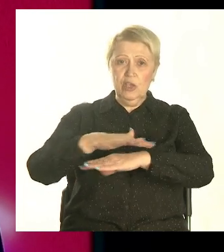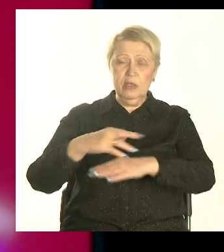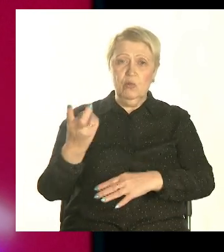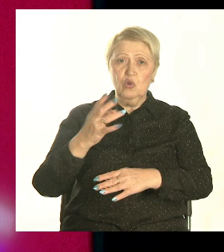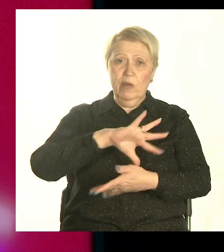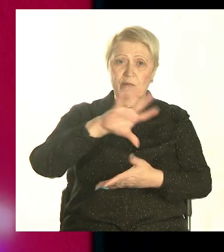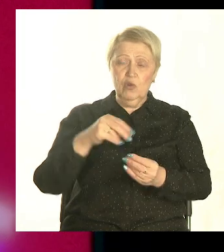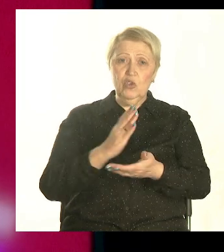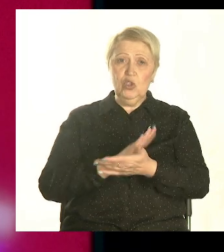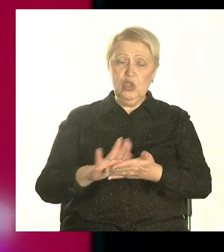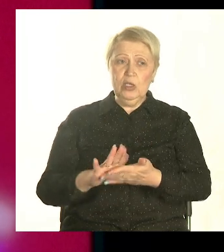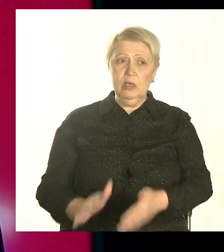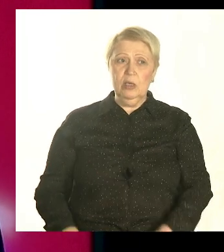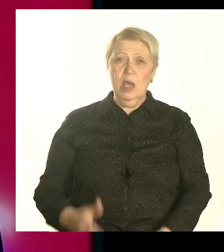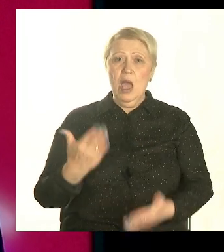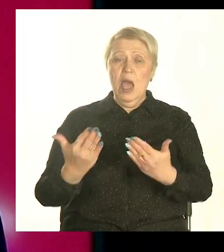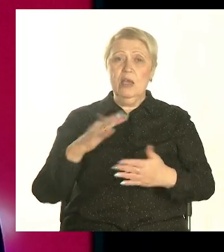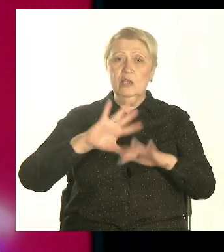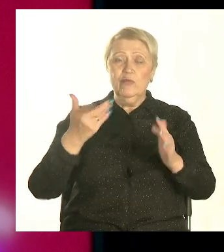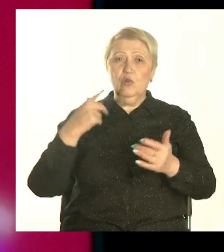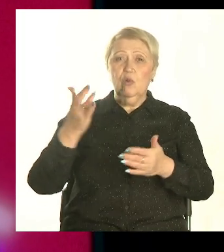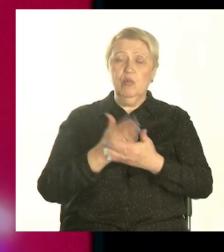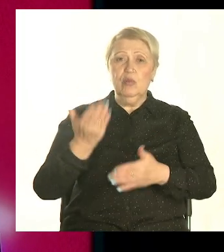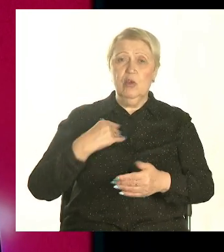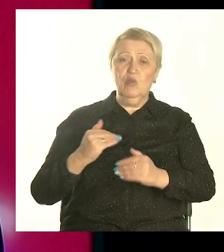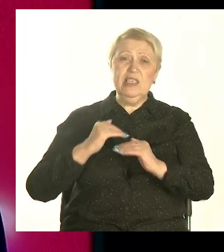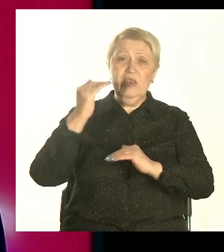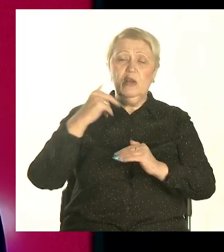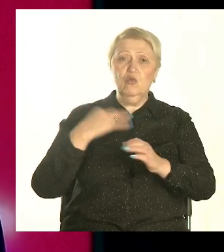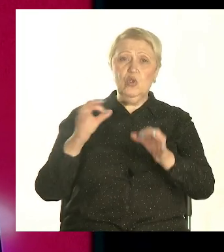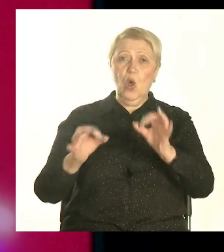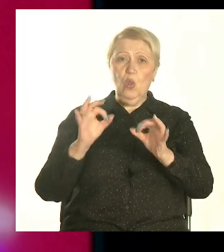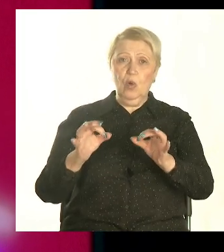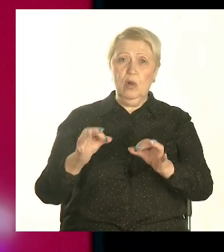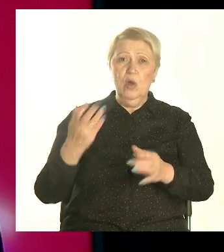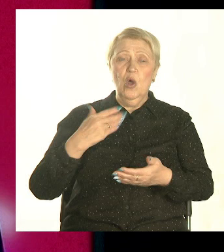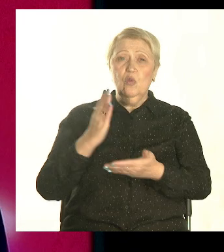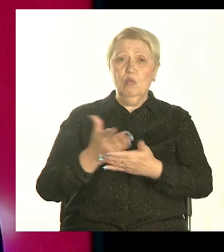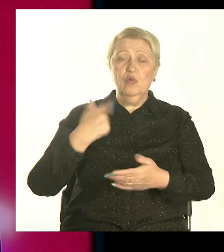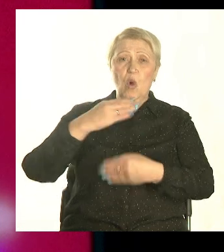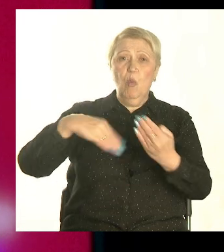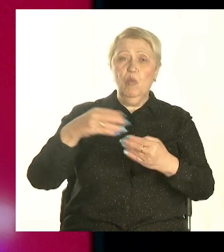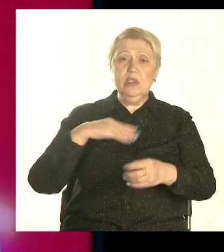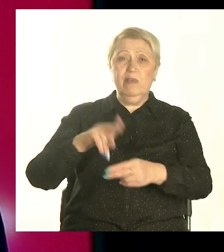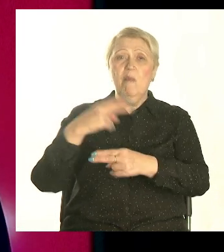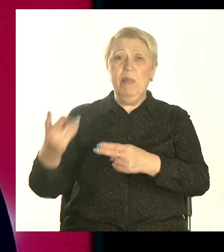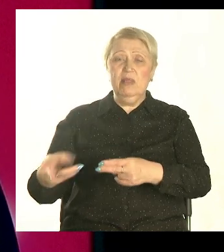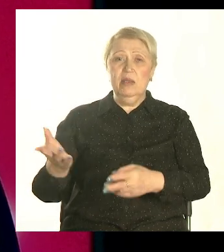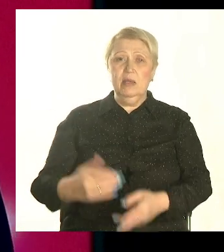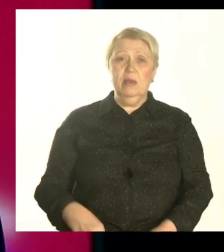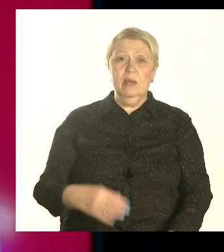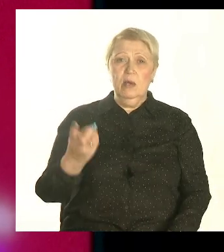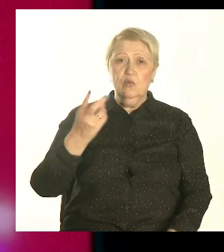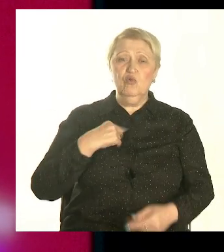Это 0,6 куба. Если там, естественно, сверх нормы накопления, да, то тогда просыпается мусор в любом случае то, что больше. Но в любом случае он поднимет